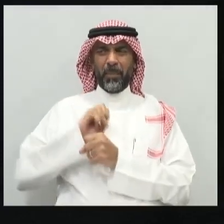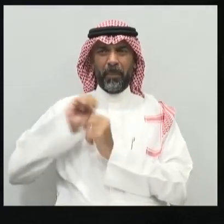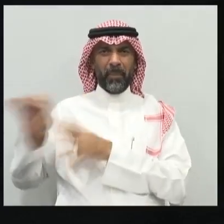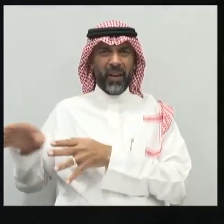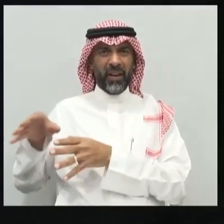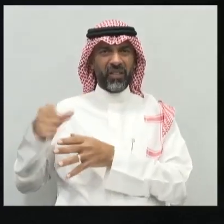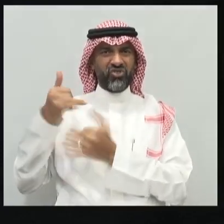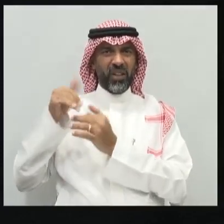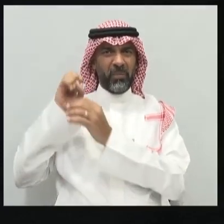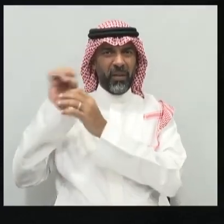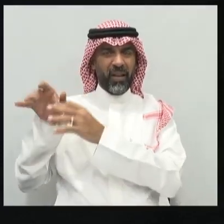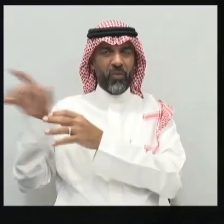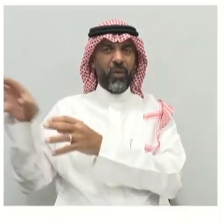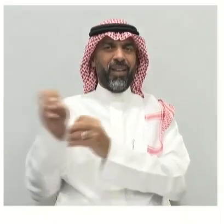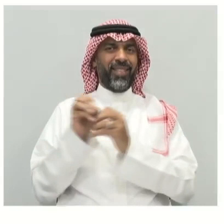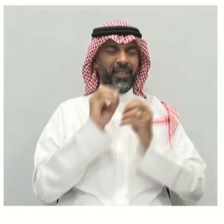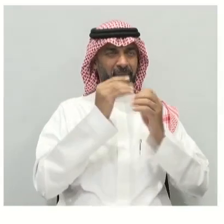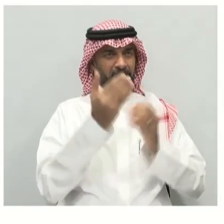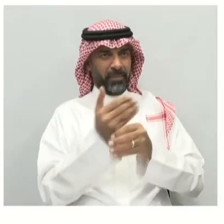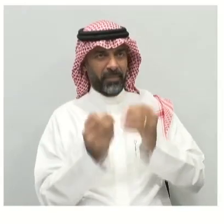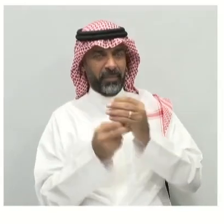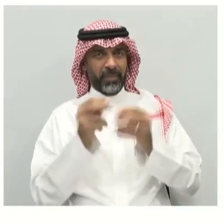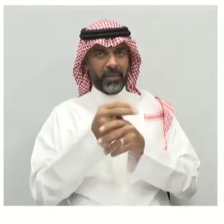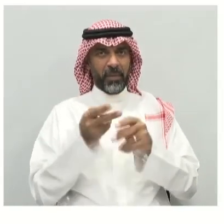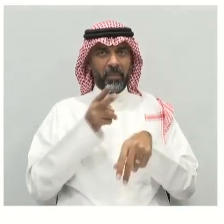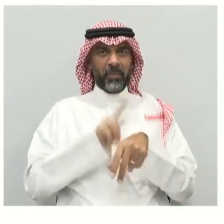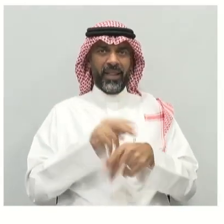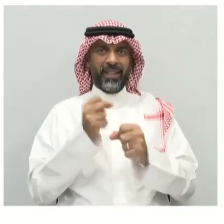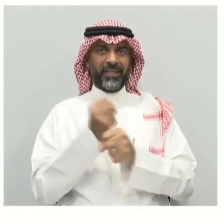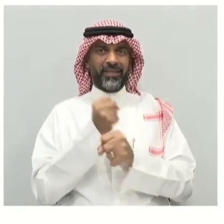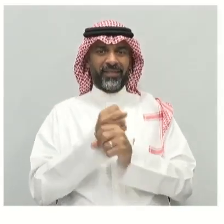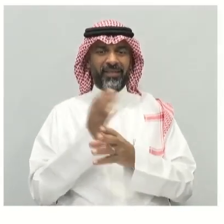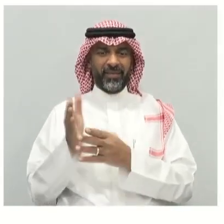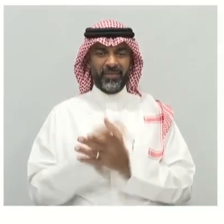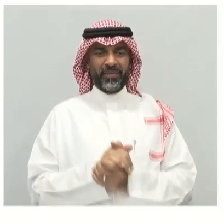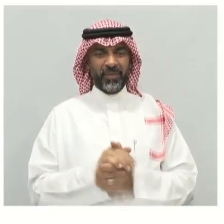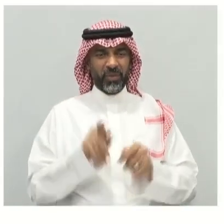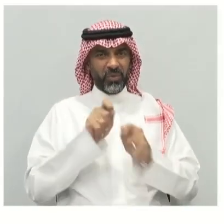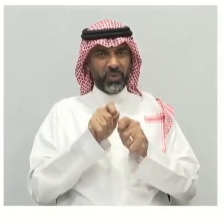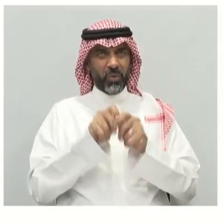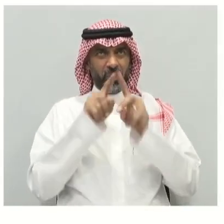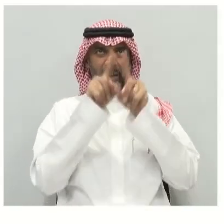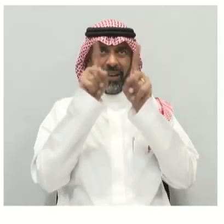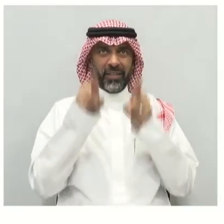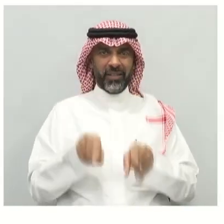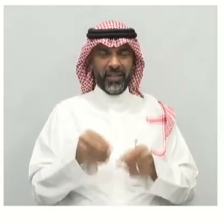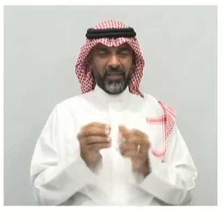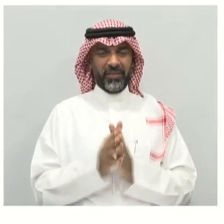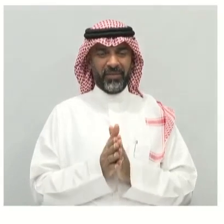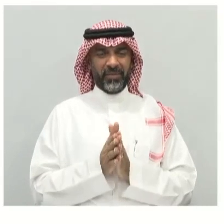اخذناها واستفدنا وعدنا استخدامها سوينا منها اشكال